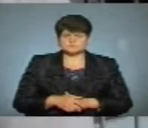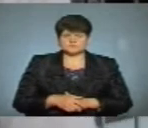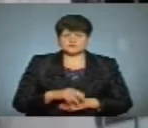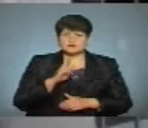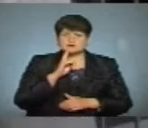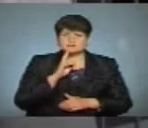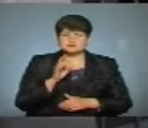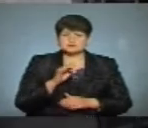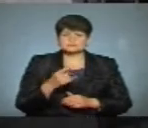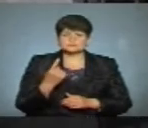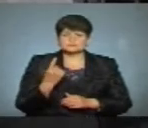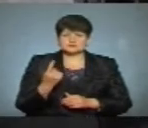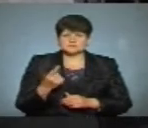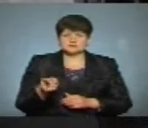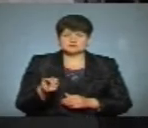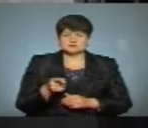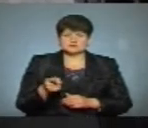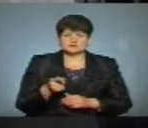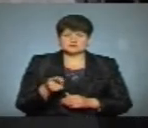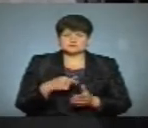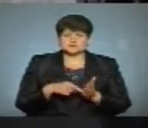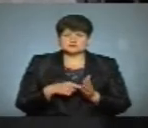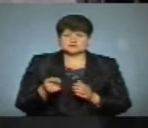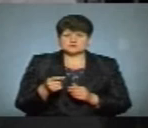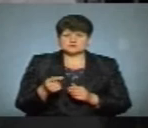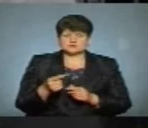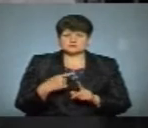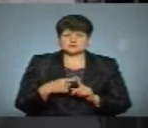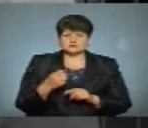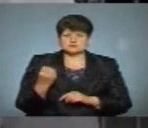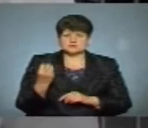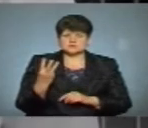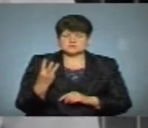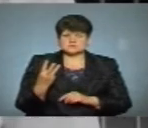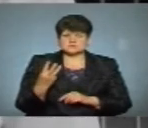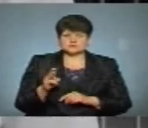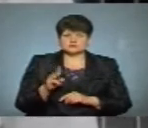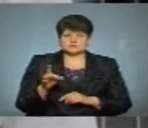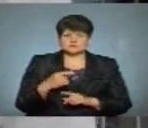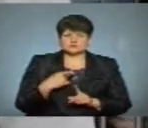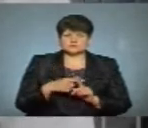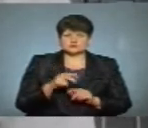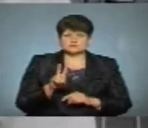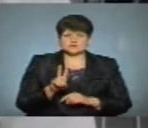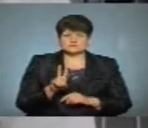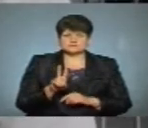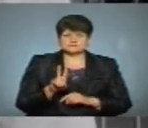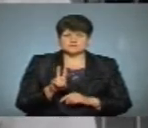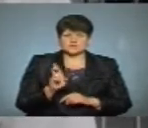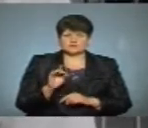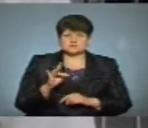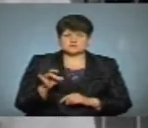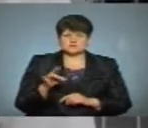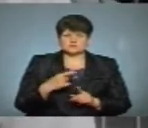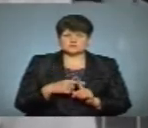Кременецький район 1, місто Тернопіль плюс 13, Шумський район плюс 2, Бучицький